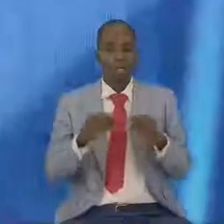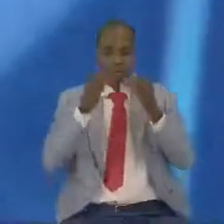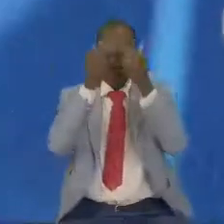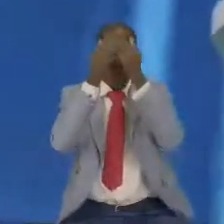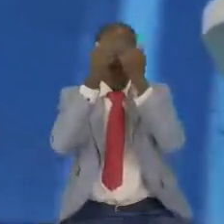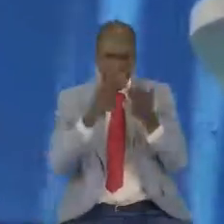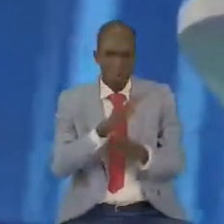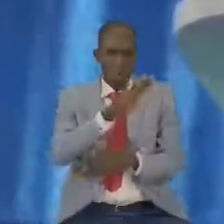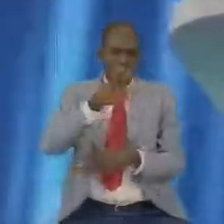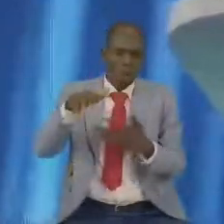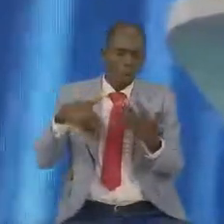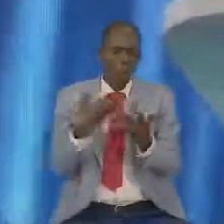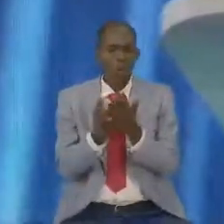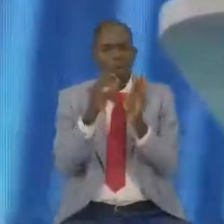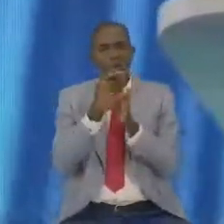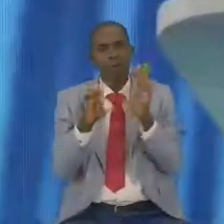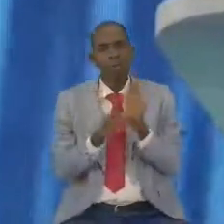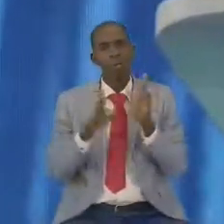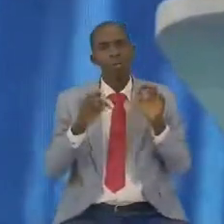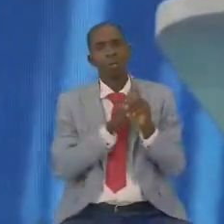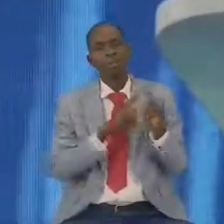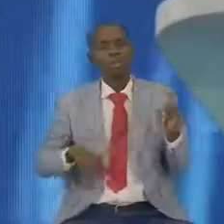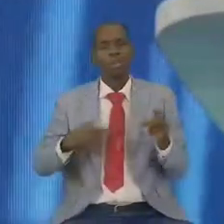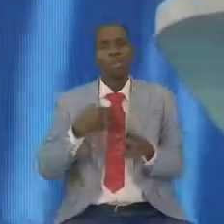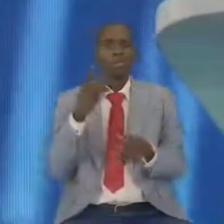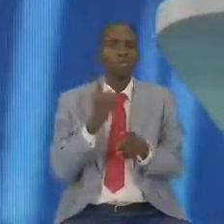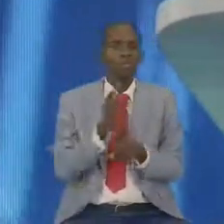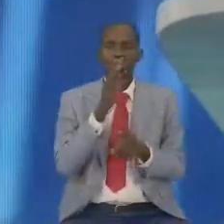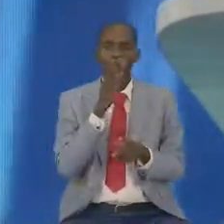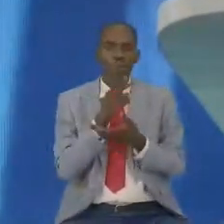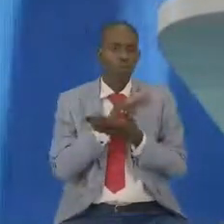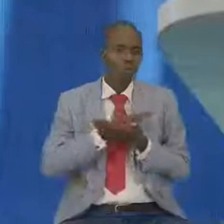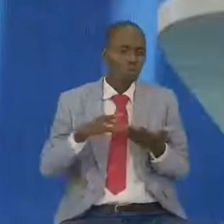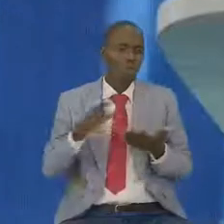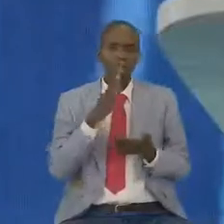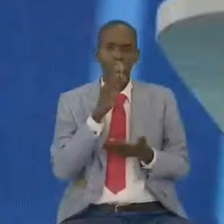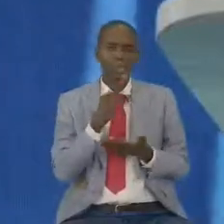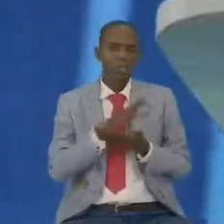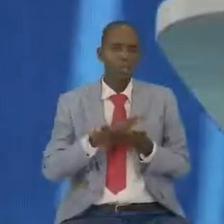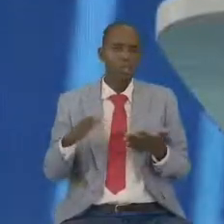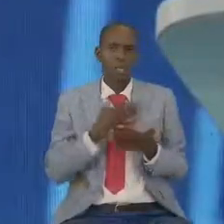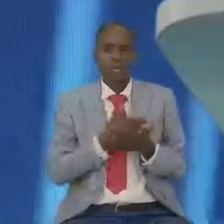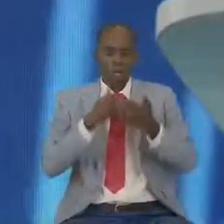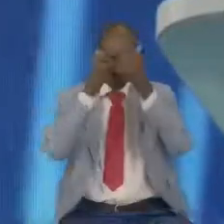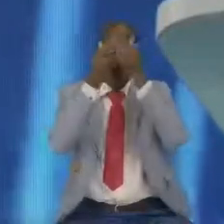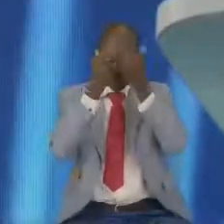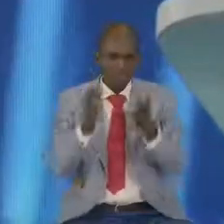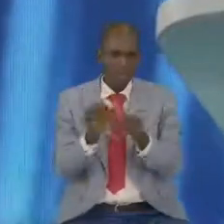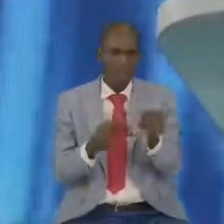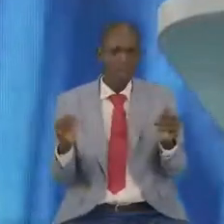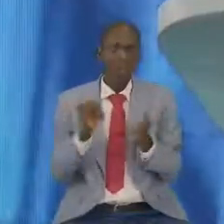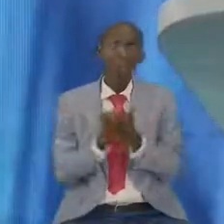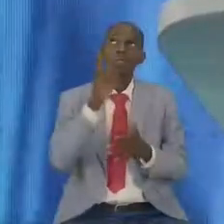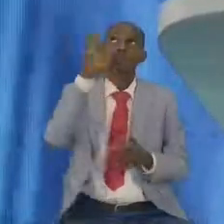Dieu pour être juste, être saint et obéir à tout ce que Dieu a